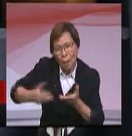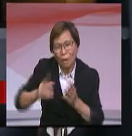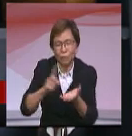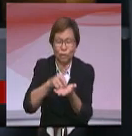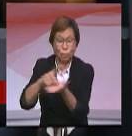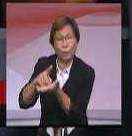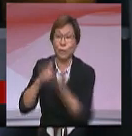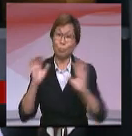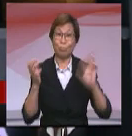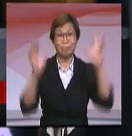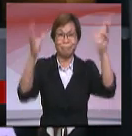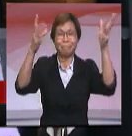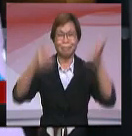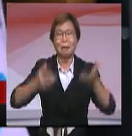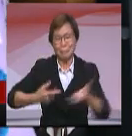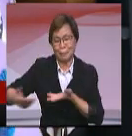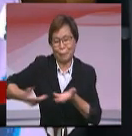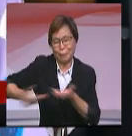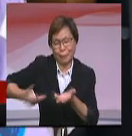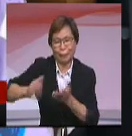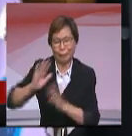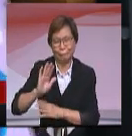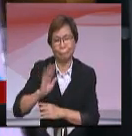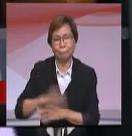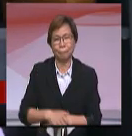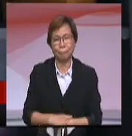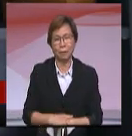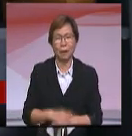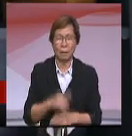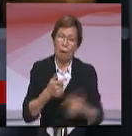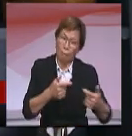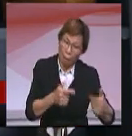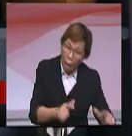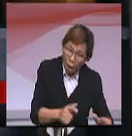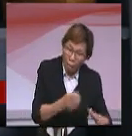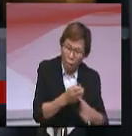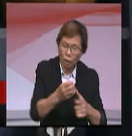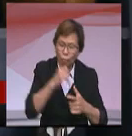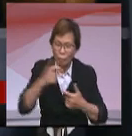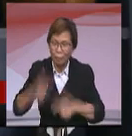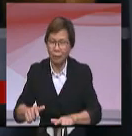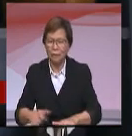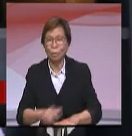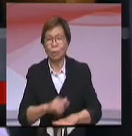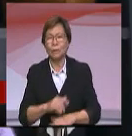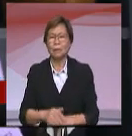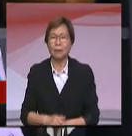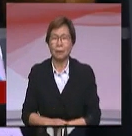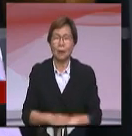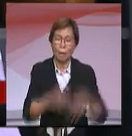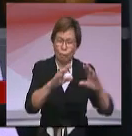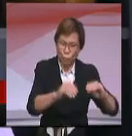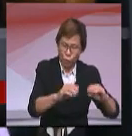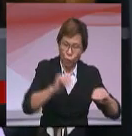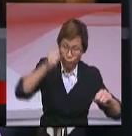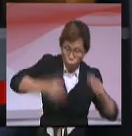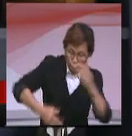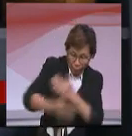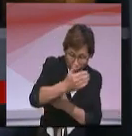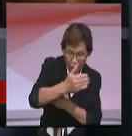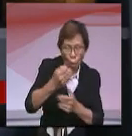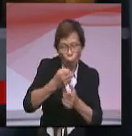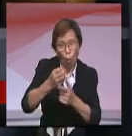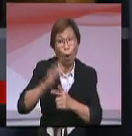sambutan perayaan di Pabali ini. Sama ada benarkan atau tidak dan sebagainya akan diputuskan oleh mesyuarat sama ada esok atau